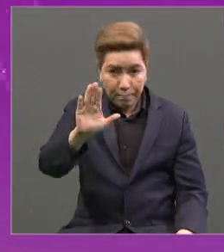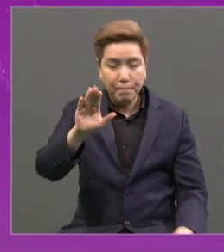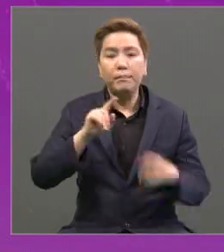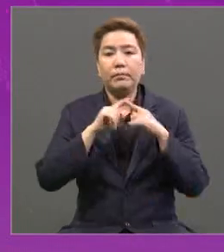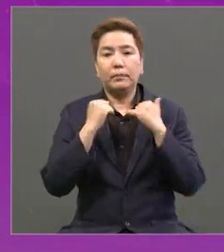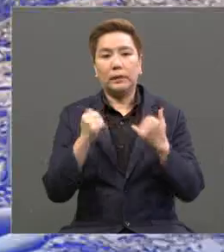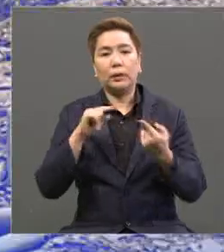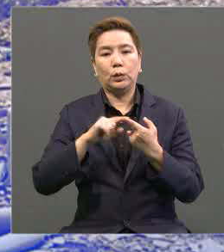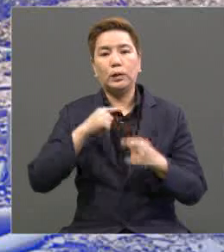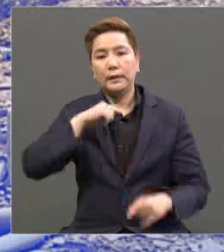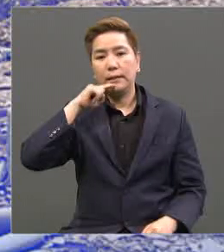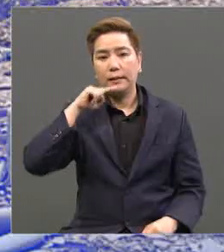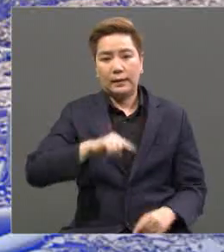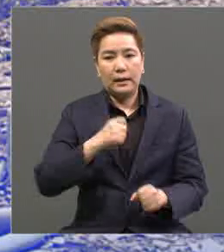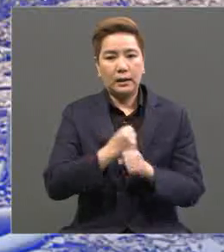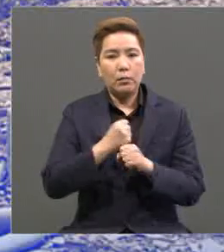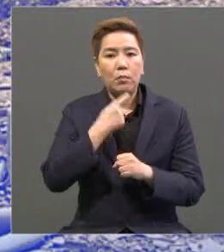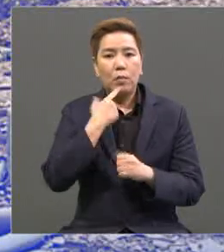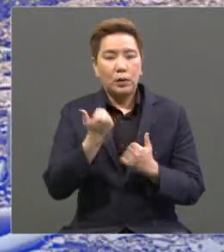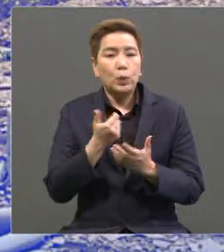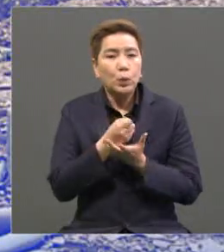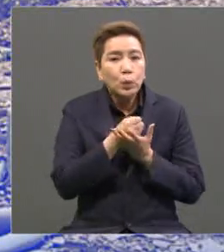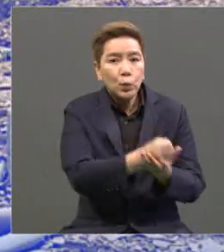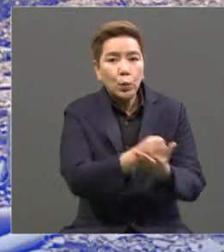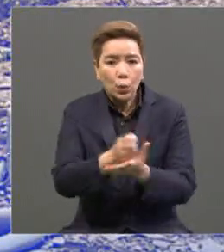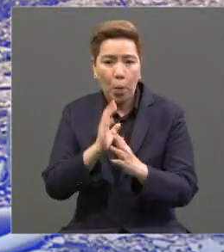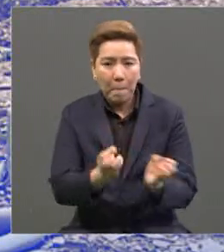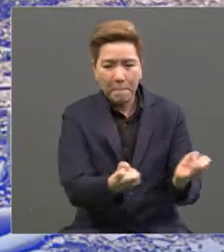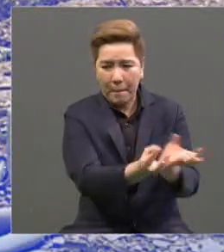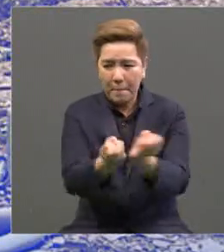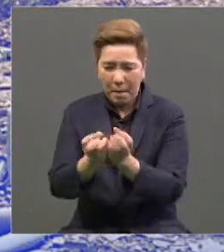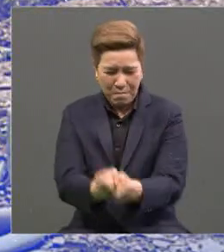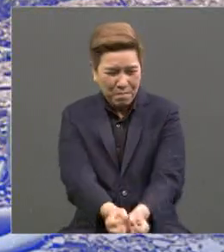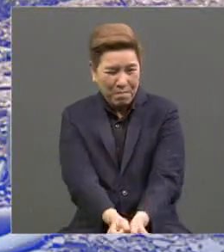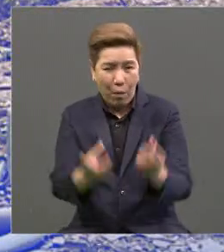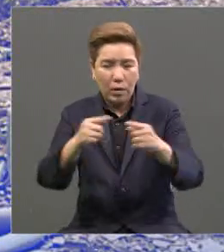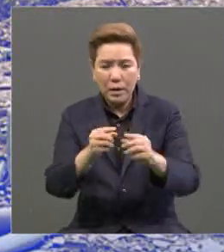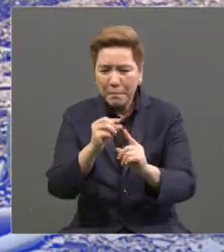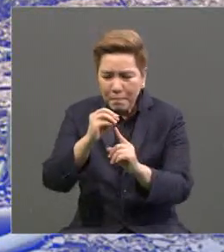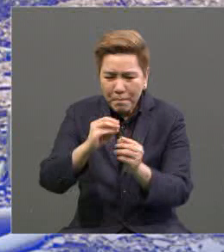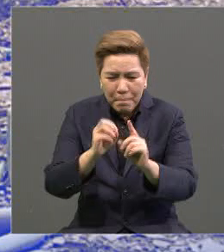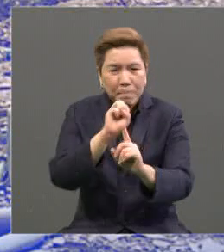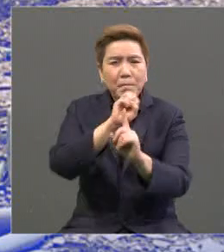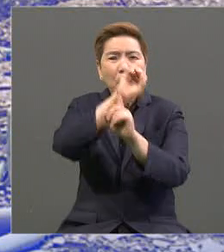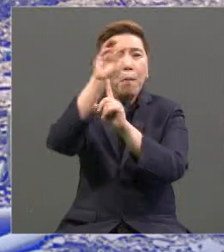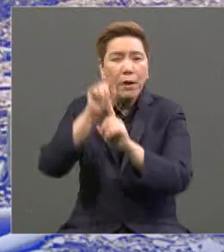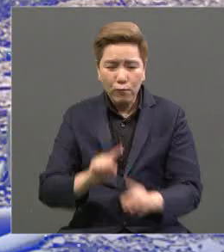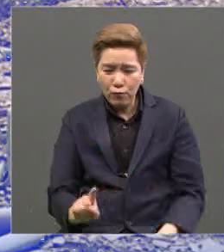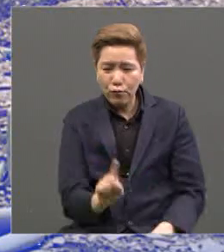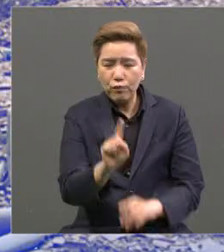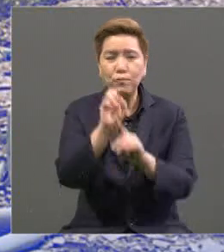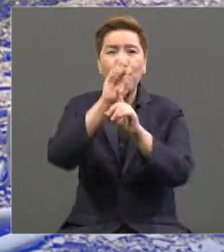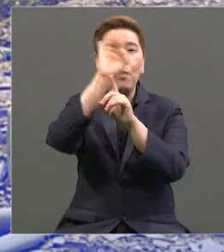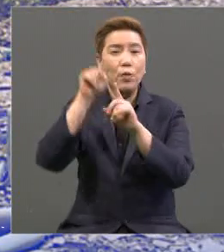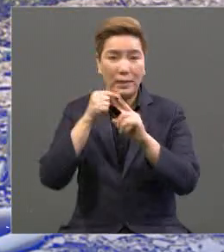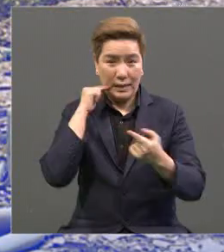โดยทางศูนย์ประชาการเหตุการณ์ส่วนหน้าก็เข้าไปช่วยเหลือผู้ประสบภัยจากเหตุโกดังเก็บประทัดระเบิดที่ตำบลมูโนะอำเภอสุ